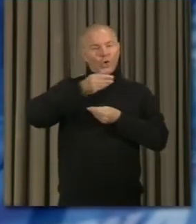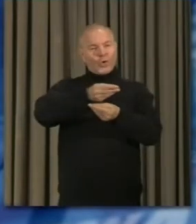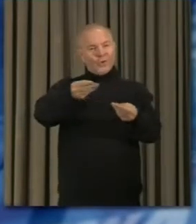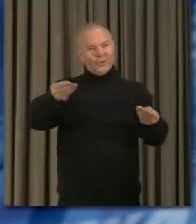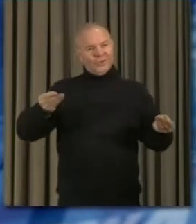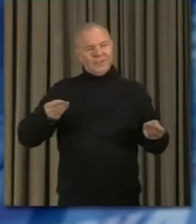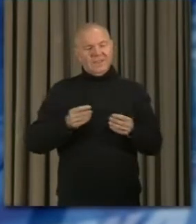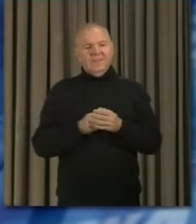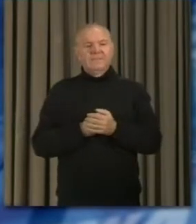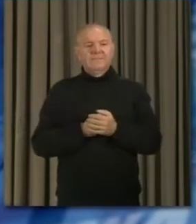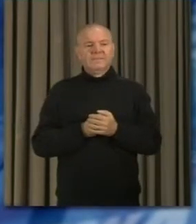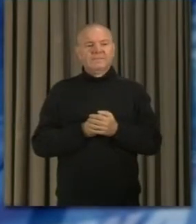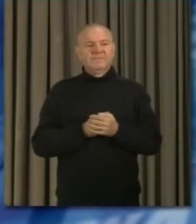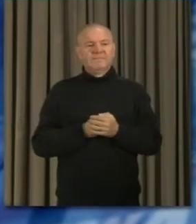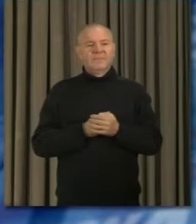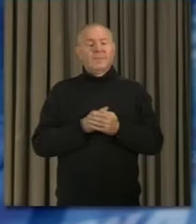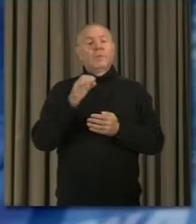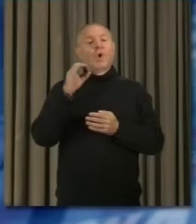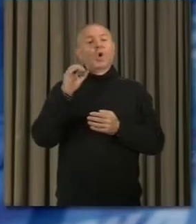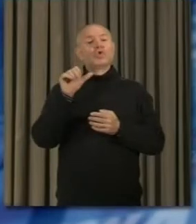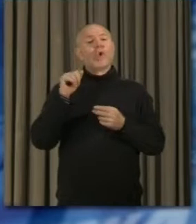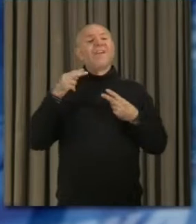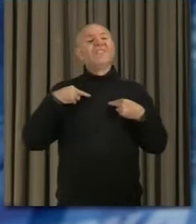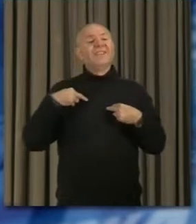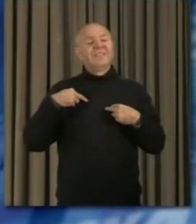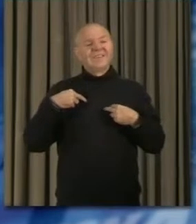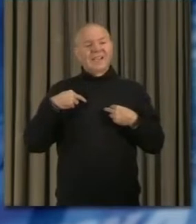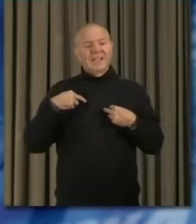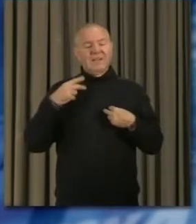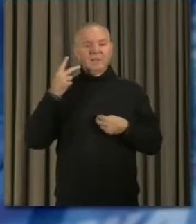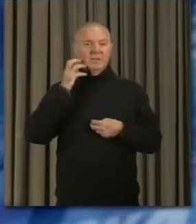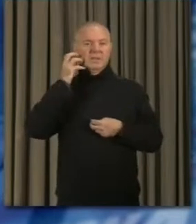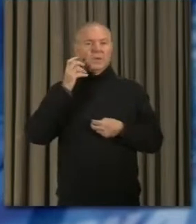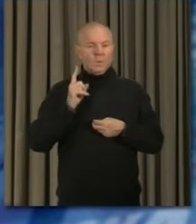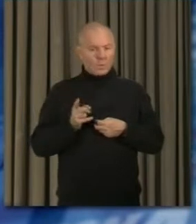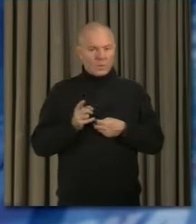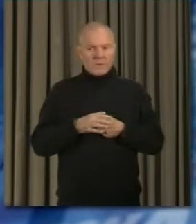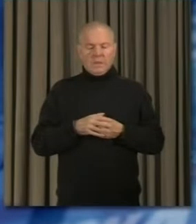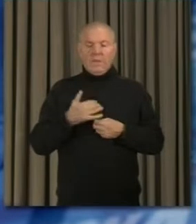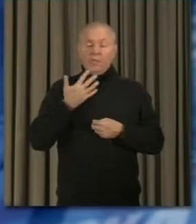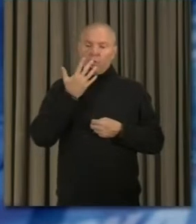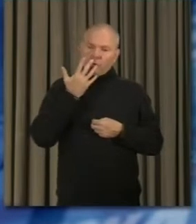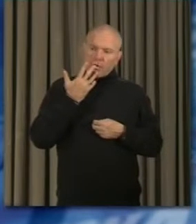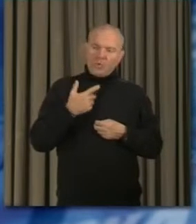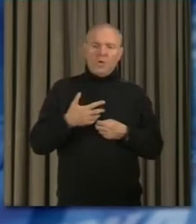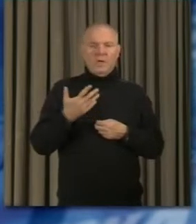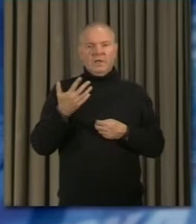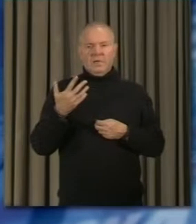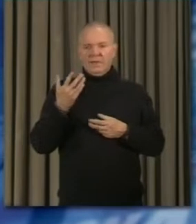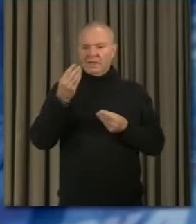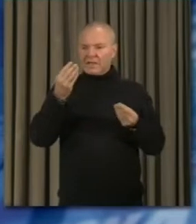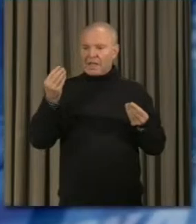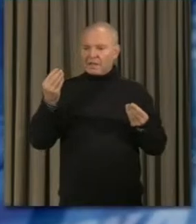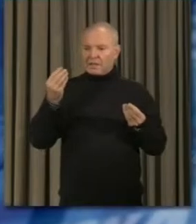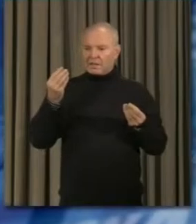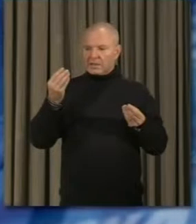è la mission Ossola Viva questa come dicevo prima arroganza ambizione e presunzione di cercare di unire tante sinergie